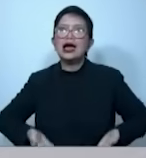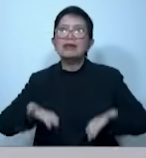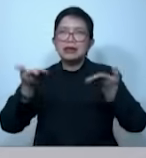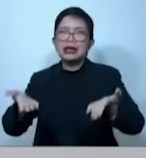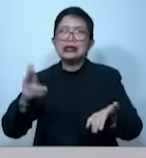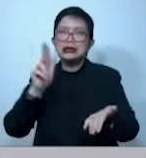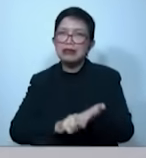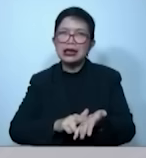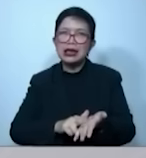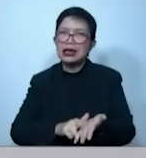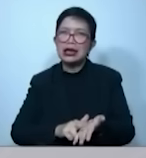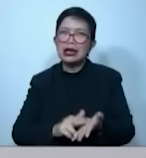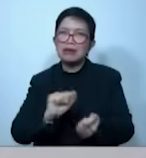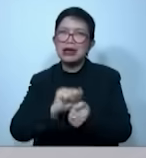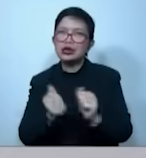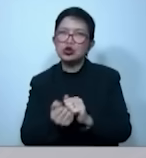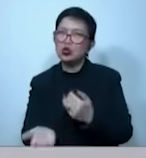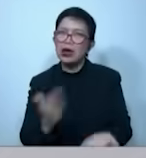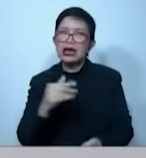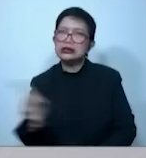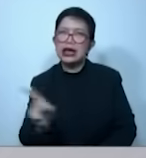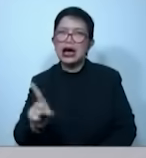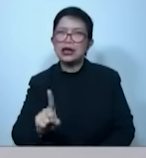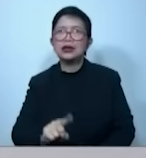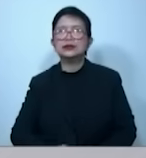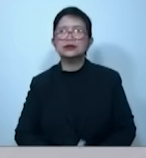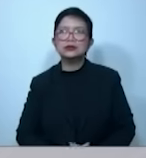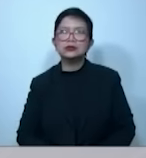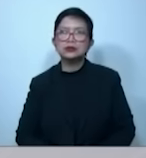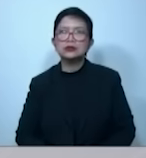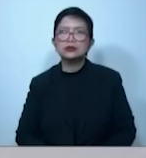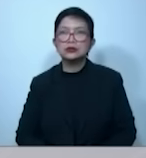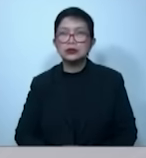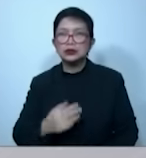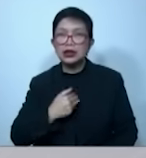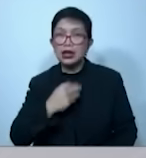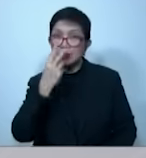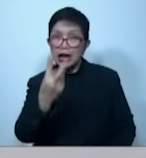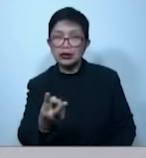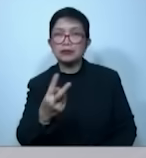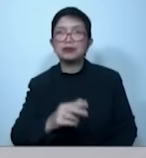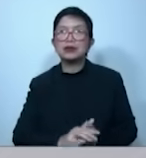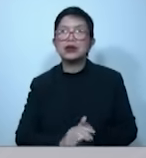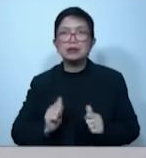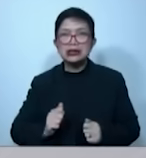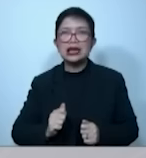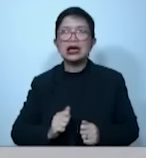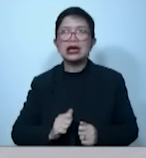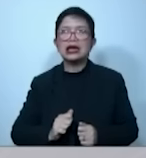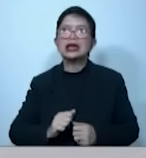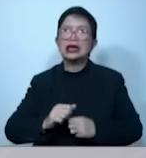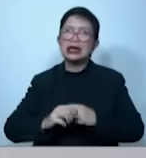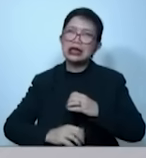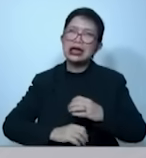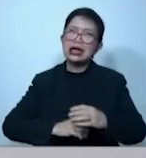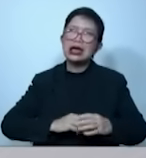tidak boleh berulang kembali empatnya harus dikerjakan nah saya kemudian melihat untuk itu bisa dikerjakan maka kita tidak